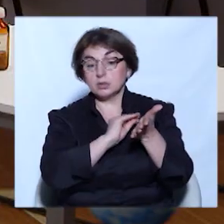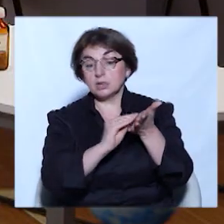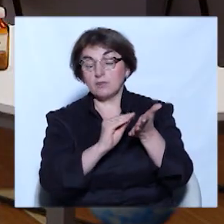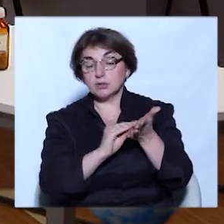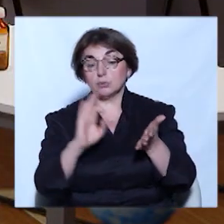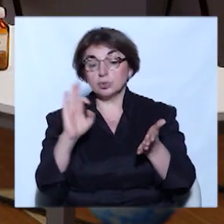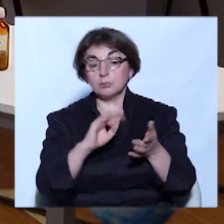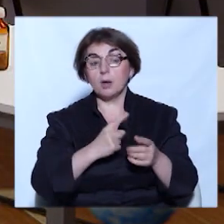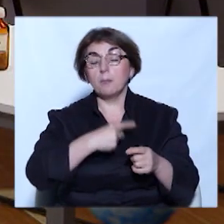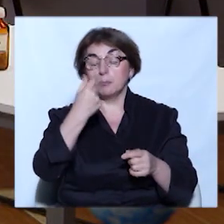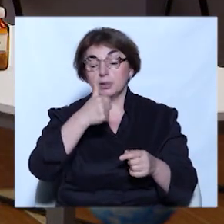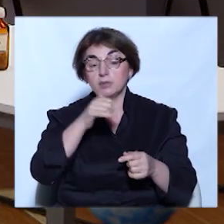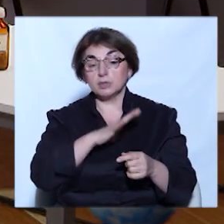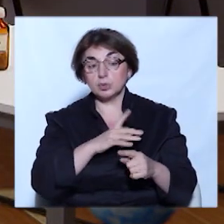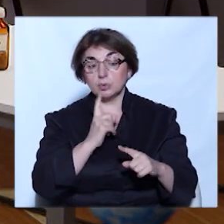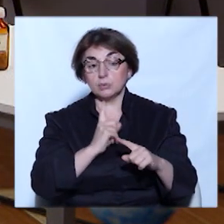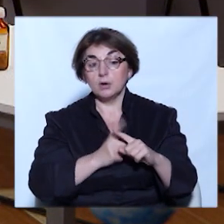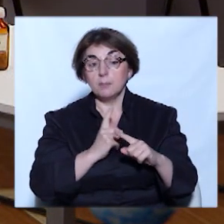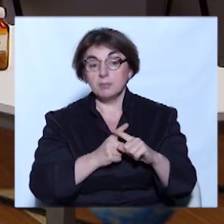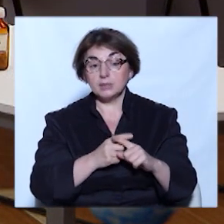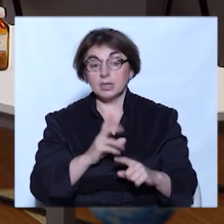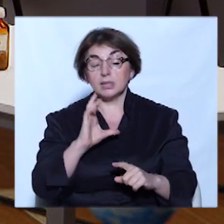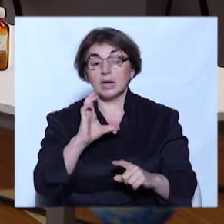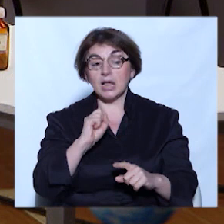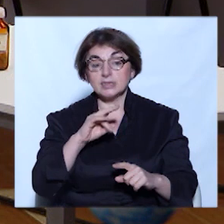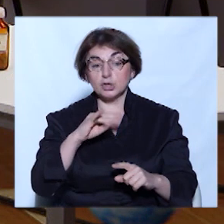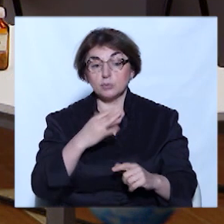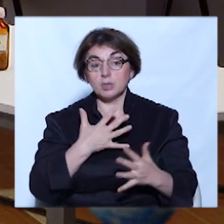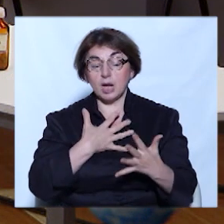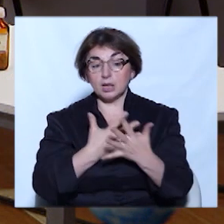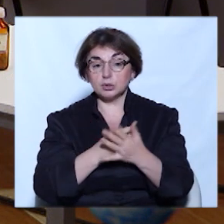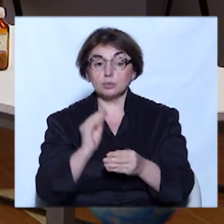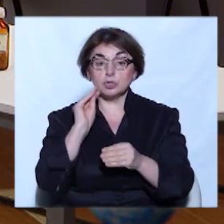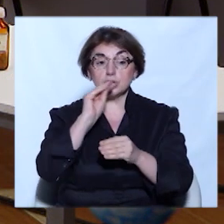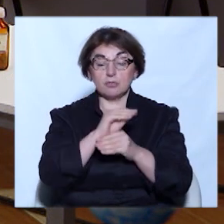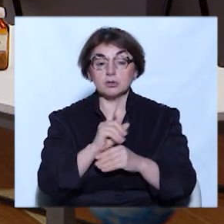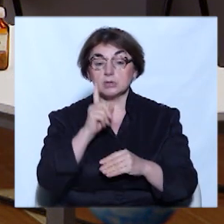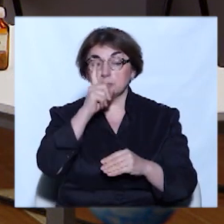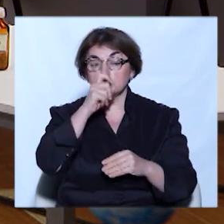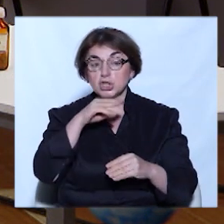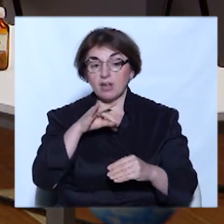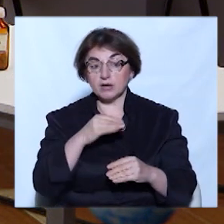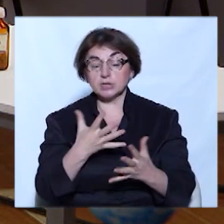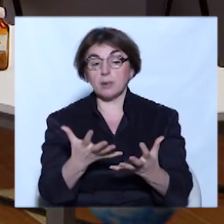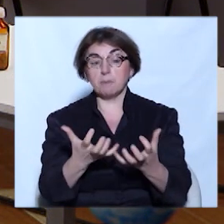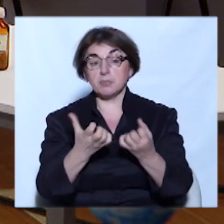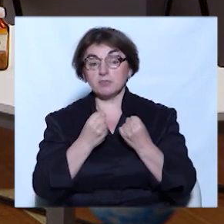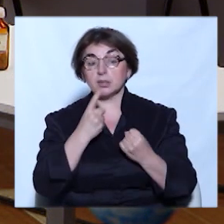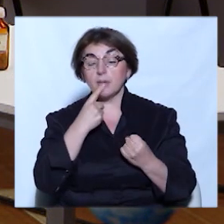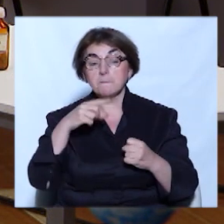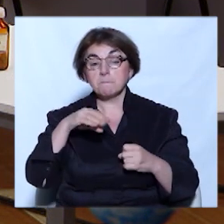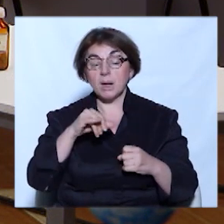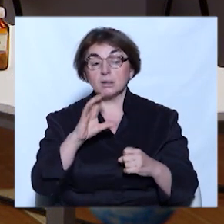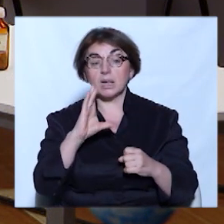მქონდა მეტალი კალციუმი აქტიური, ჩავაგდეთ მჟავაში და მივიღეთ მარილი